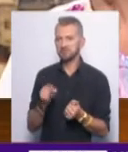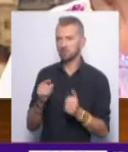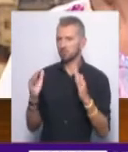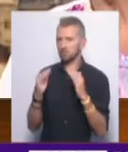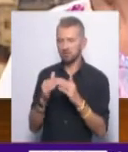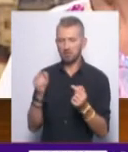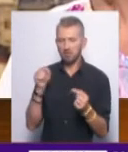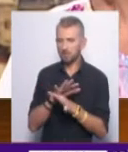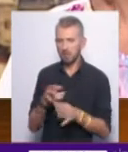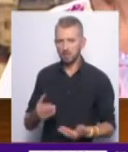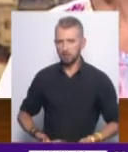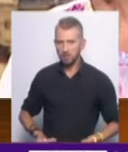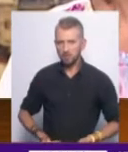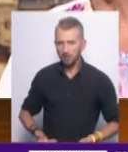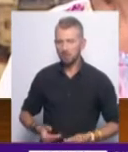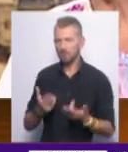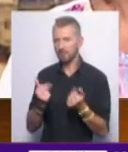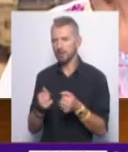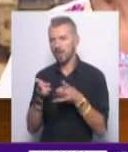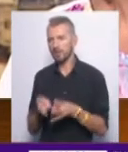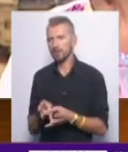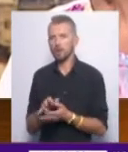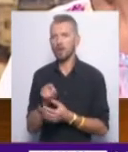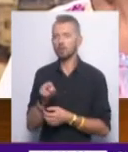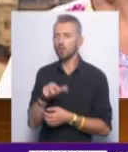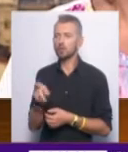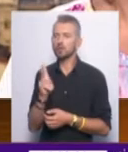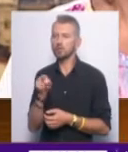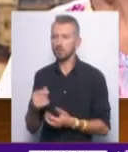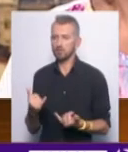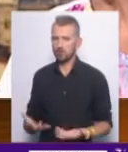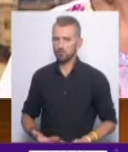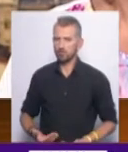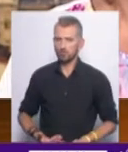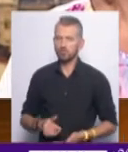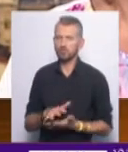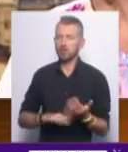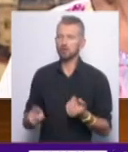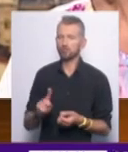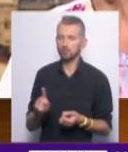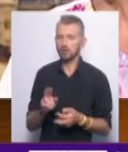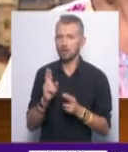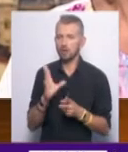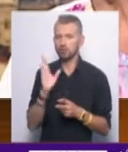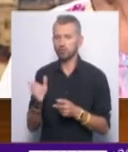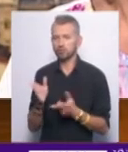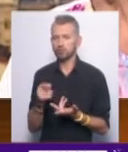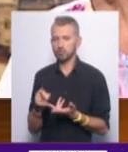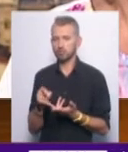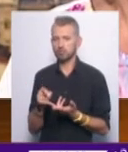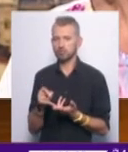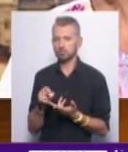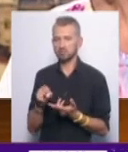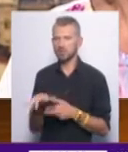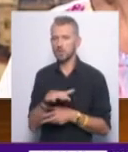будинки, дійсно визнали аварійними. І що далі? Що буде з цими людьми, які там зараз ще проживають? Яким чином будуть розпоряджатися цими